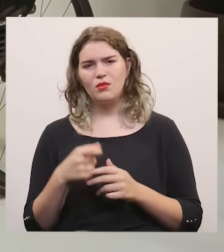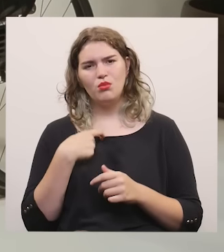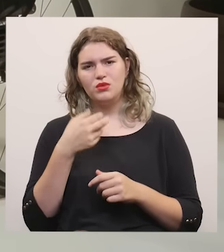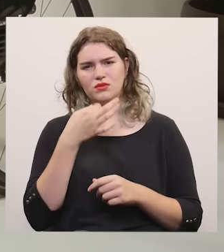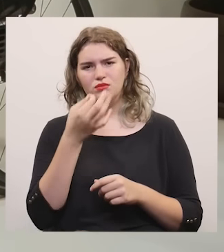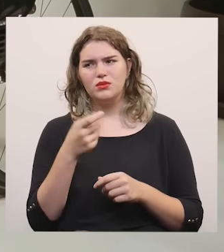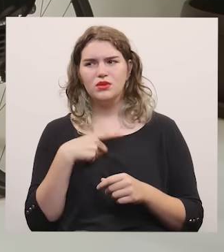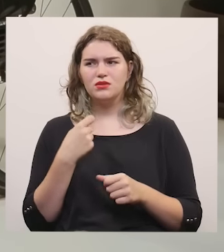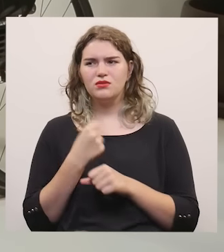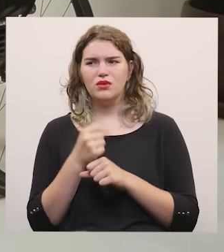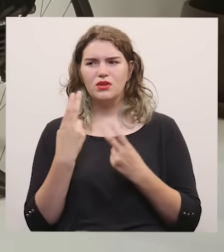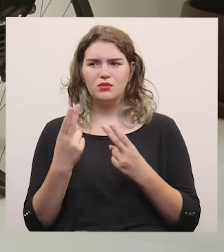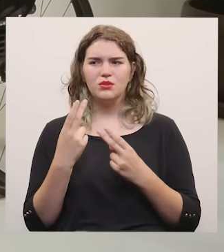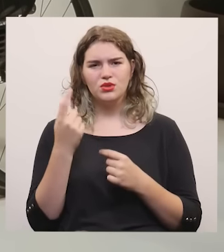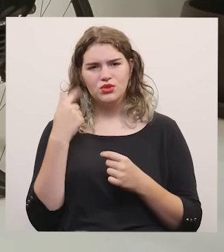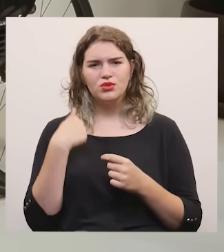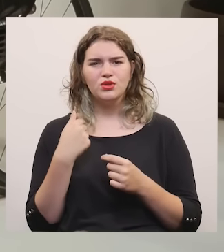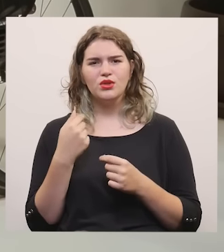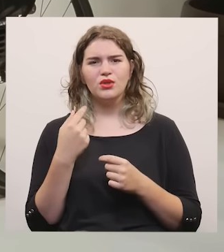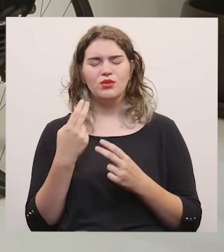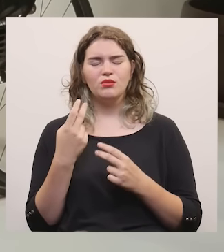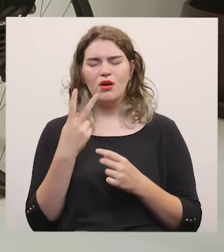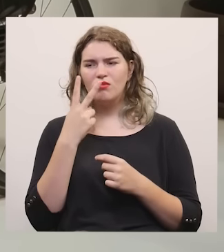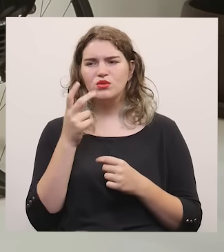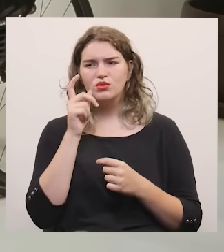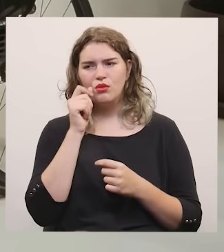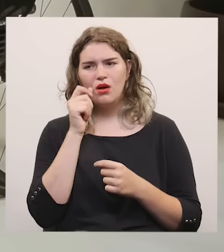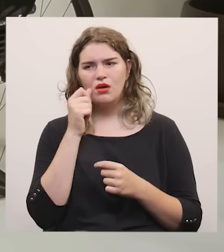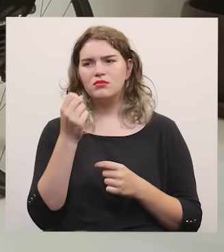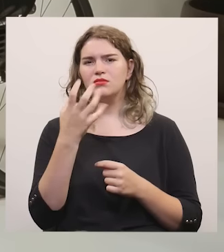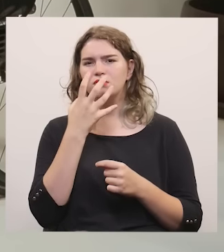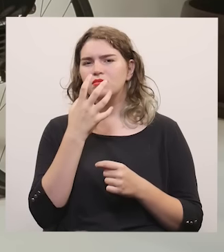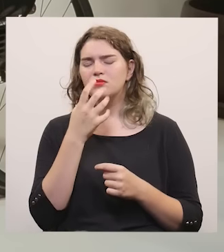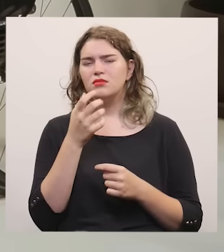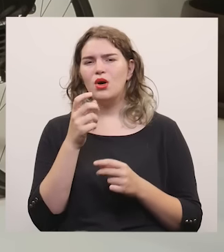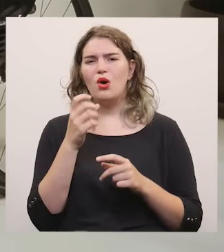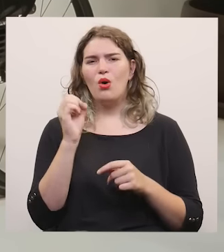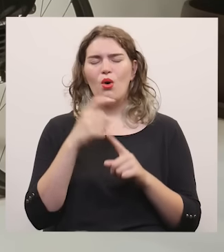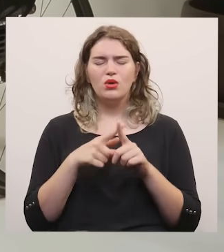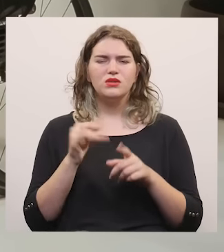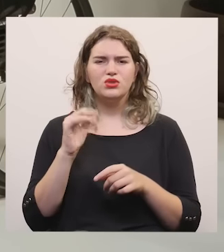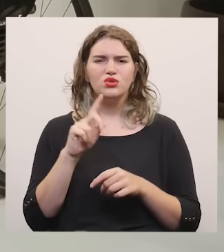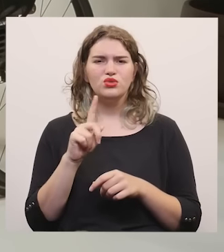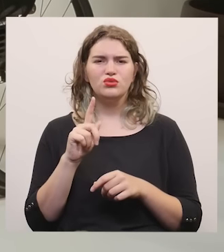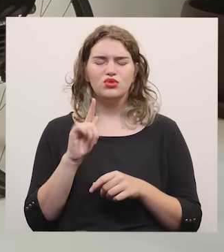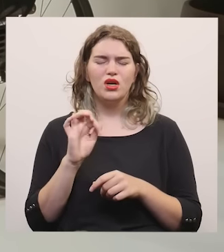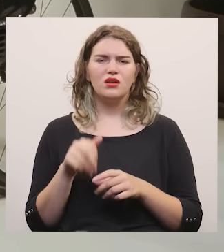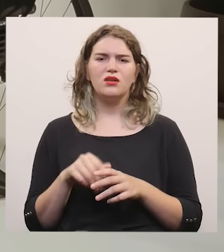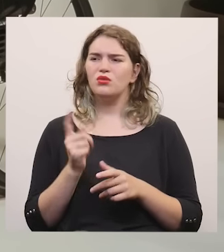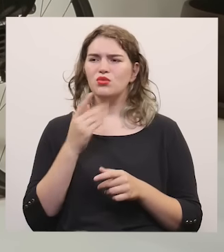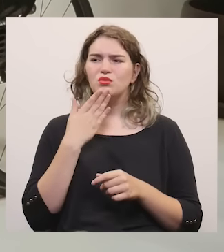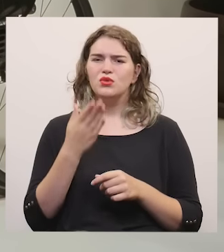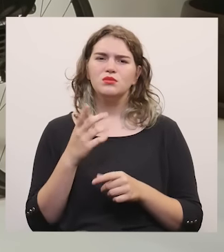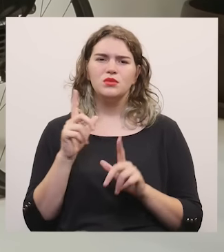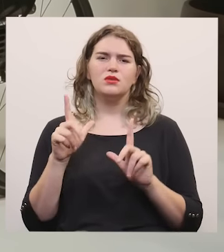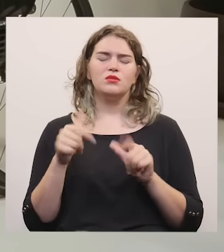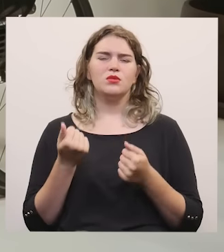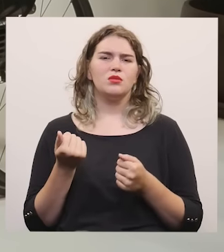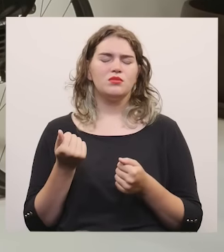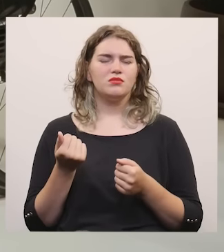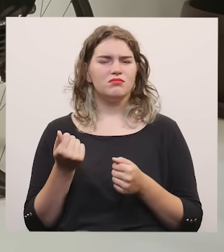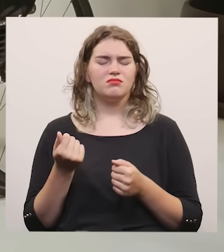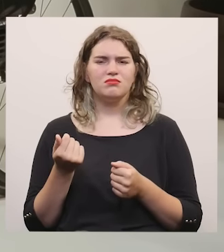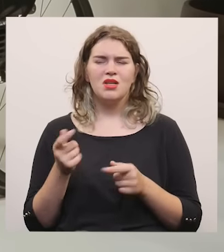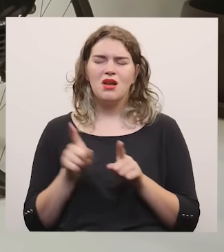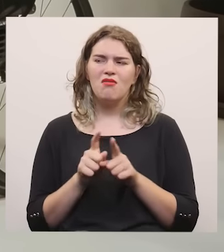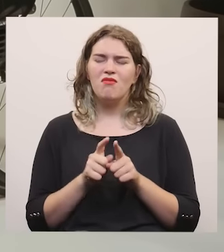pot să zic că e foarte important și știu ce înseamnă asta și am văzut oameni care respiră cu oxigen. Da. Mai și... Da. Și nu-i mulțumim lui Dumnezeu. Doamne, parcă ni